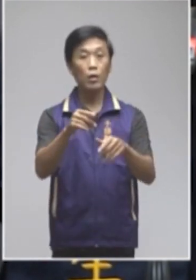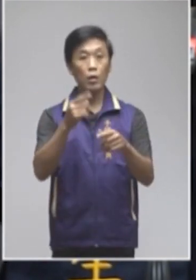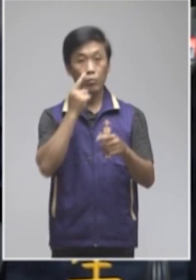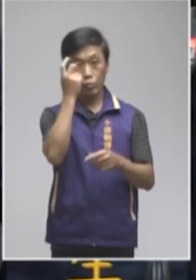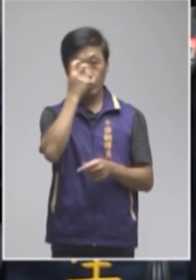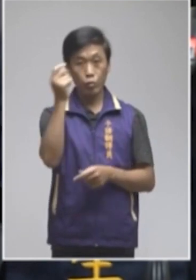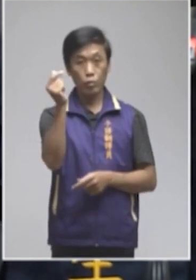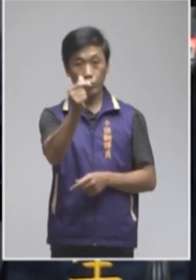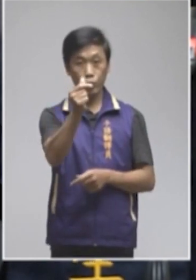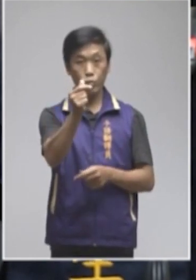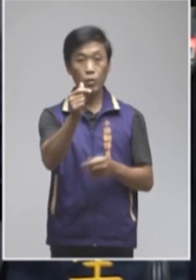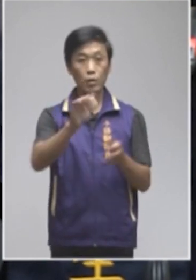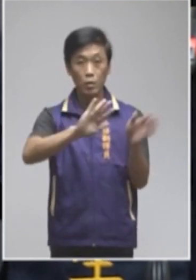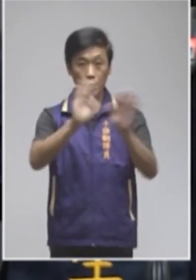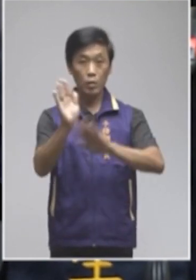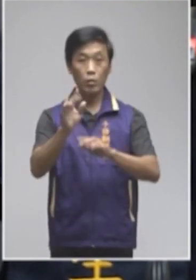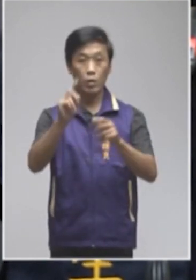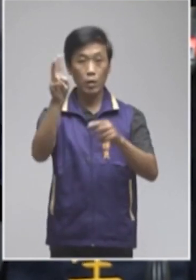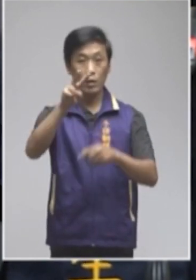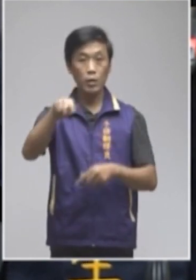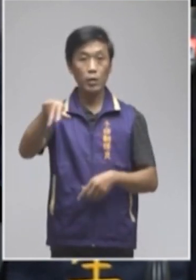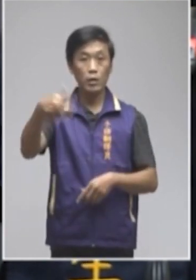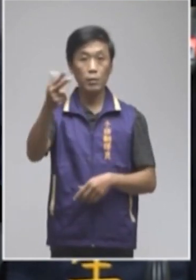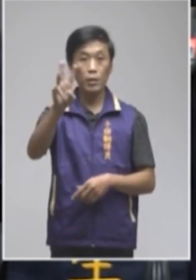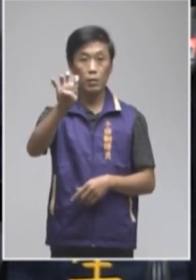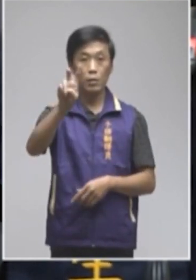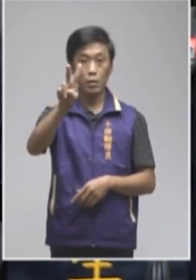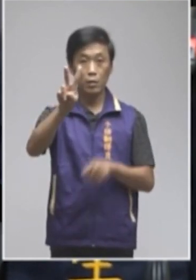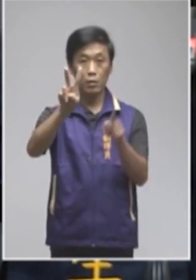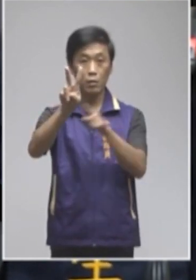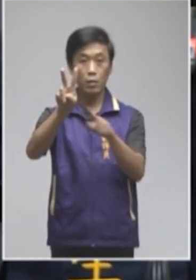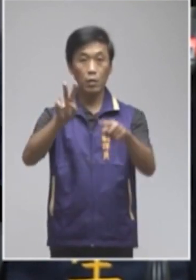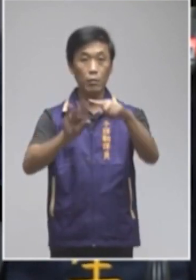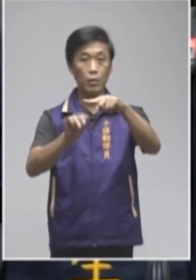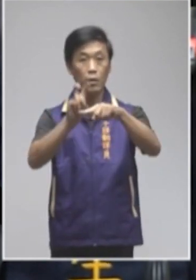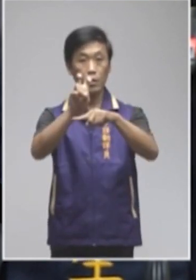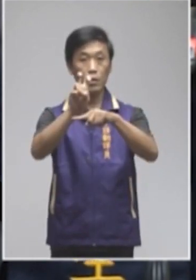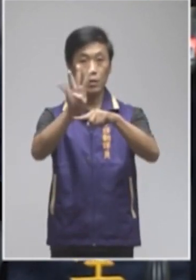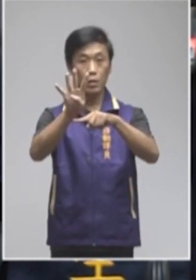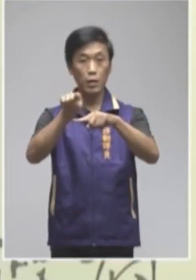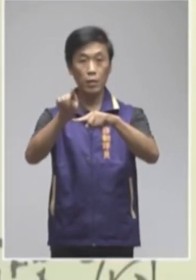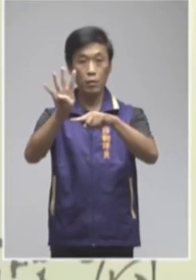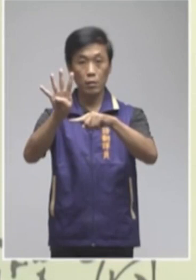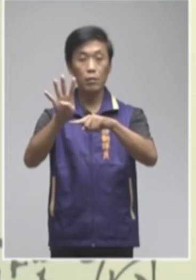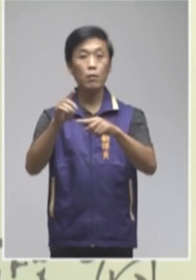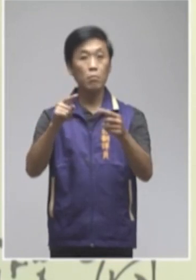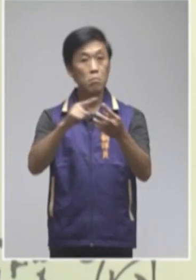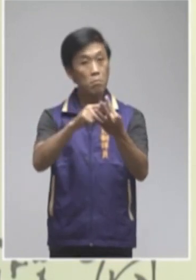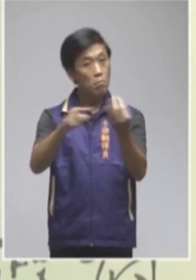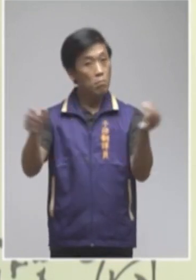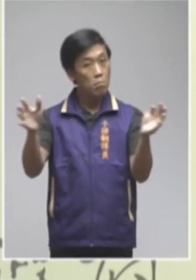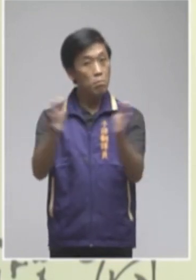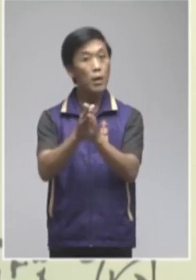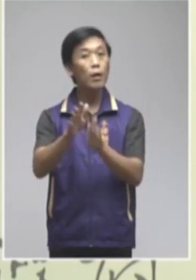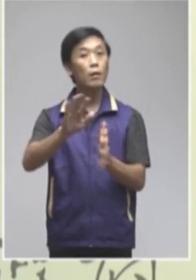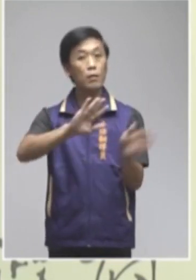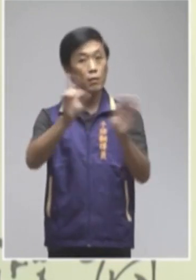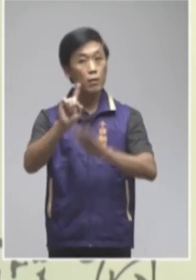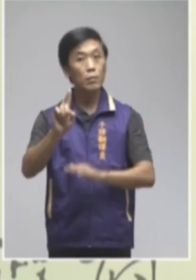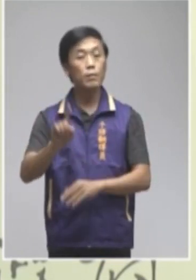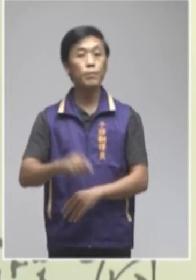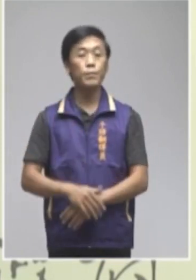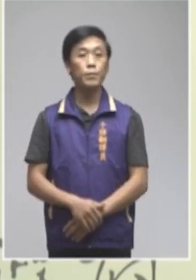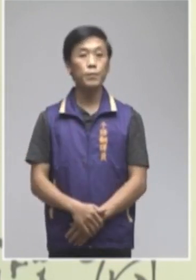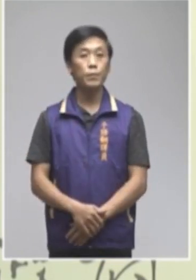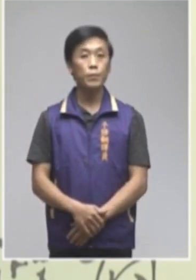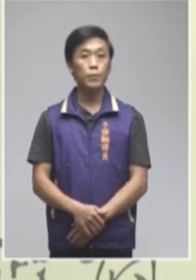筛阳判阳这一部分，2742人，占了 24.4%。总体而言，因应整个这